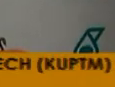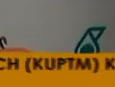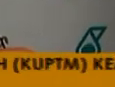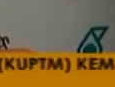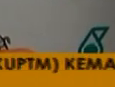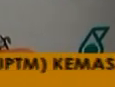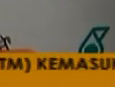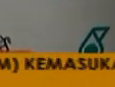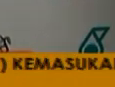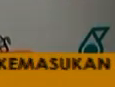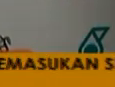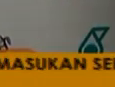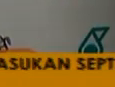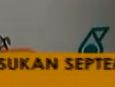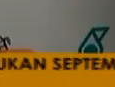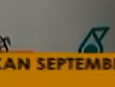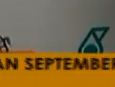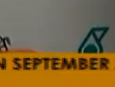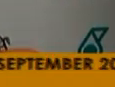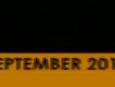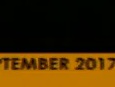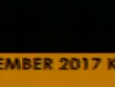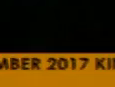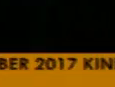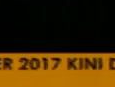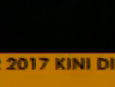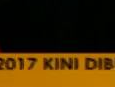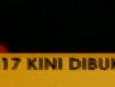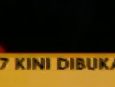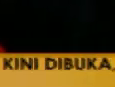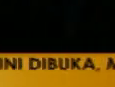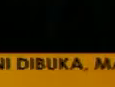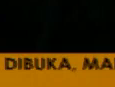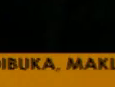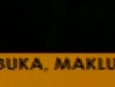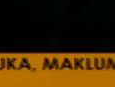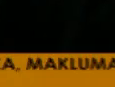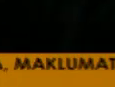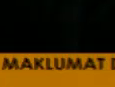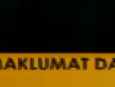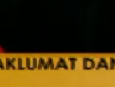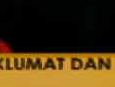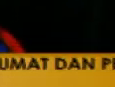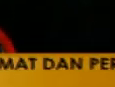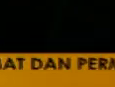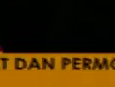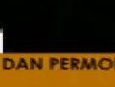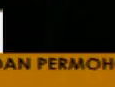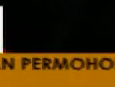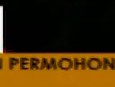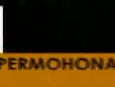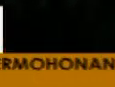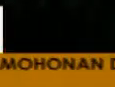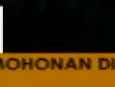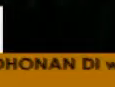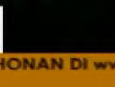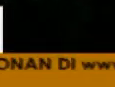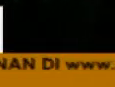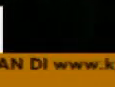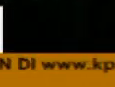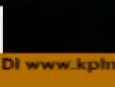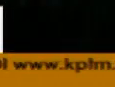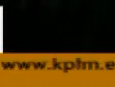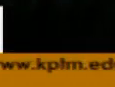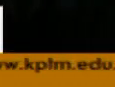This will be the last goal for me for SEA Games. First of all, Alhamdulillah, saya berjaya sampai tahap ni. Akhirnya emas